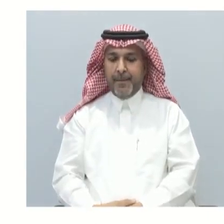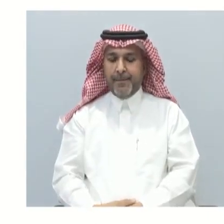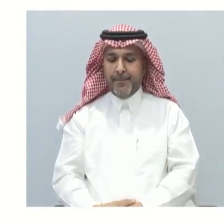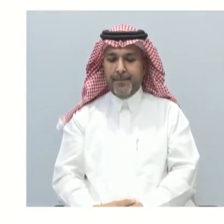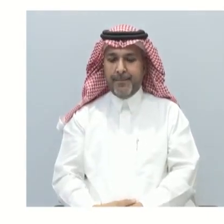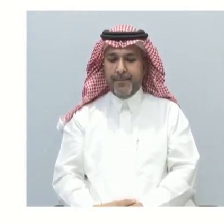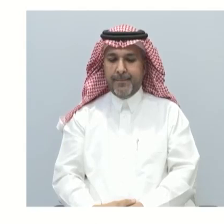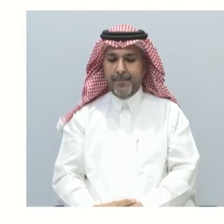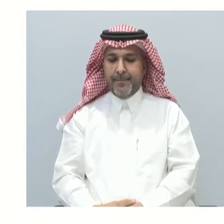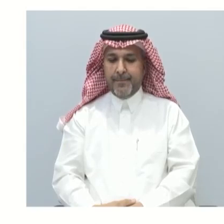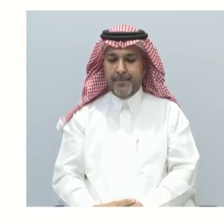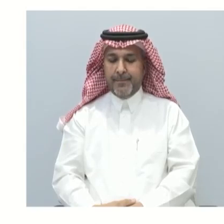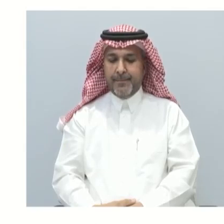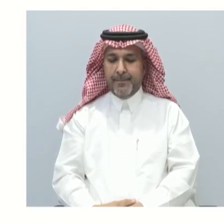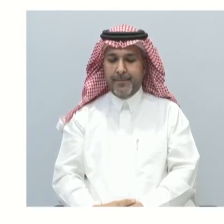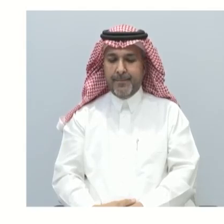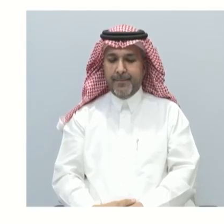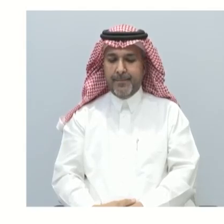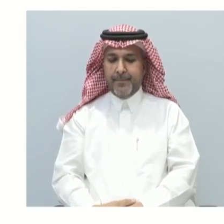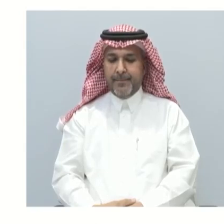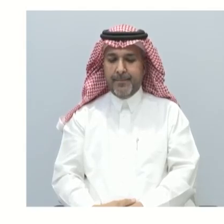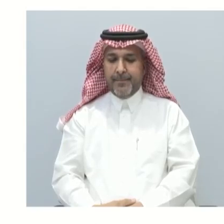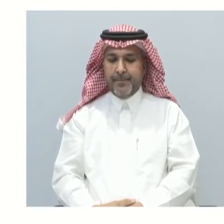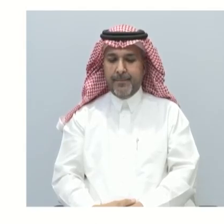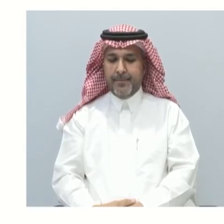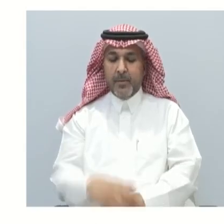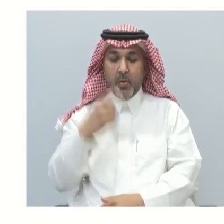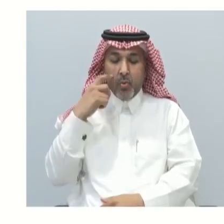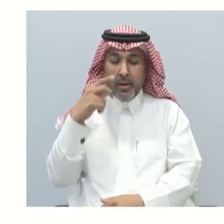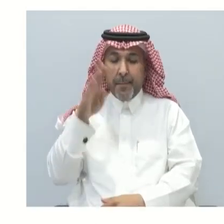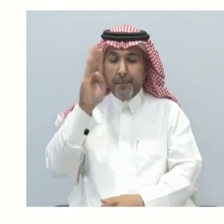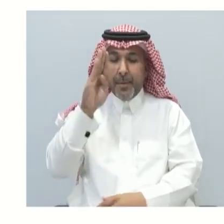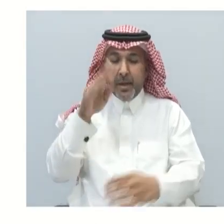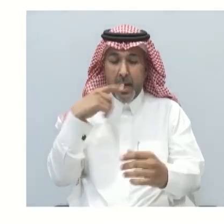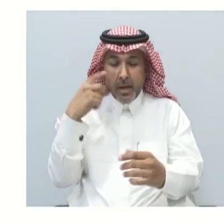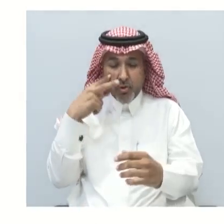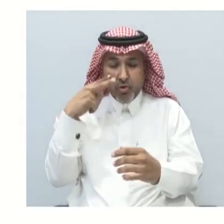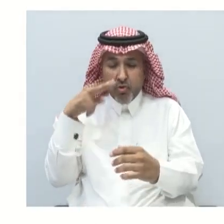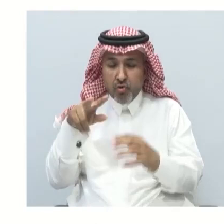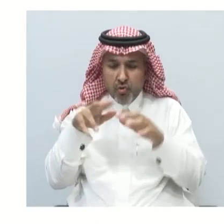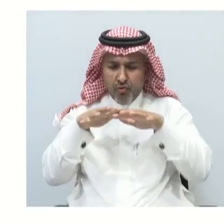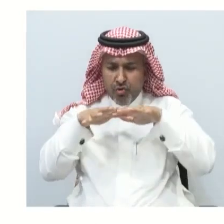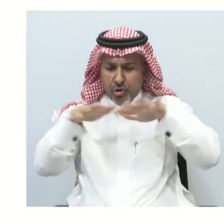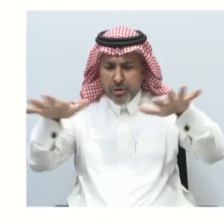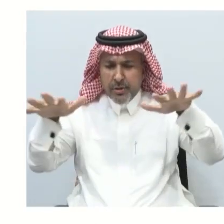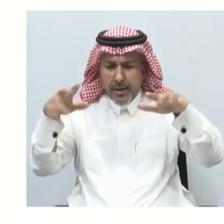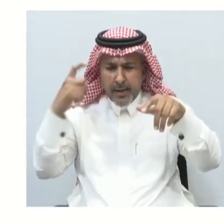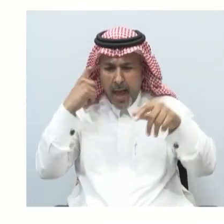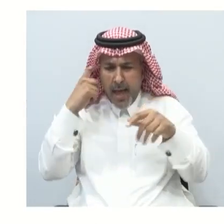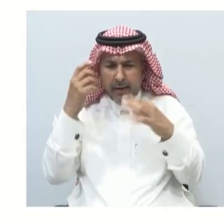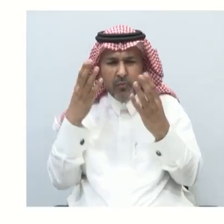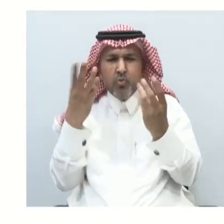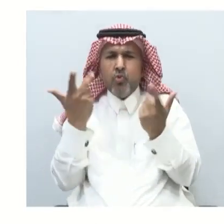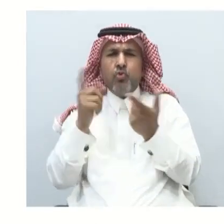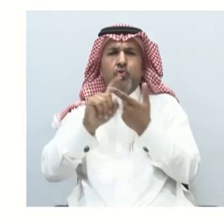الشكل طيب قال لك في الفقره ب هل يمكن التنبؤ بقوه العلاقه من شكل الانتشار نعم كلما كانت النقاط